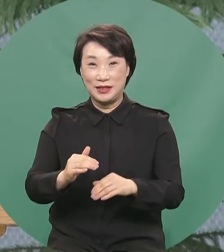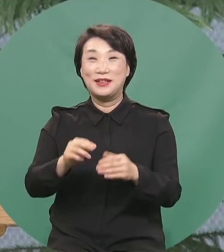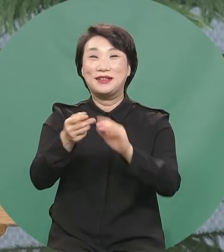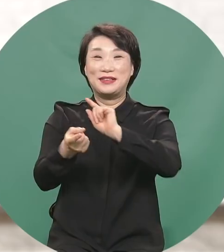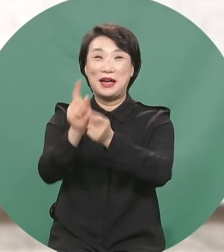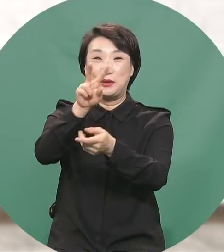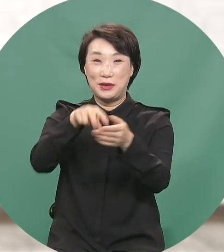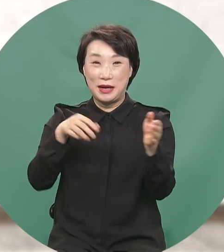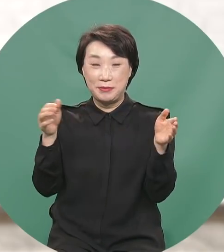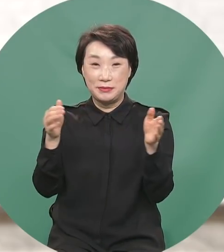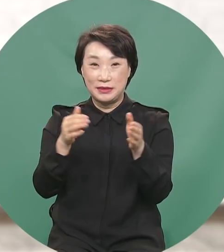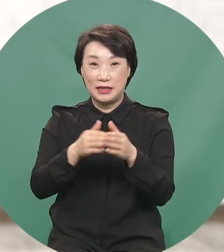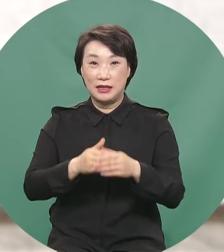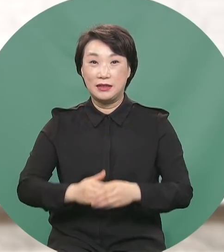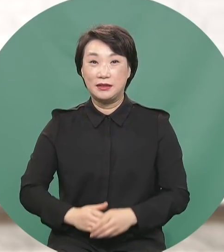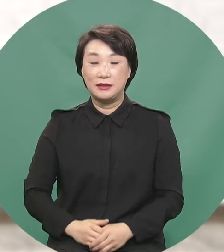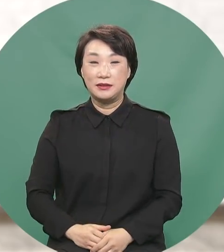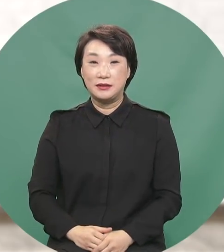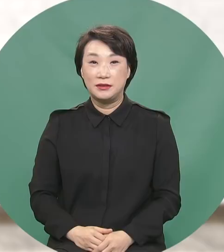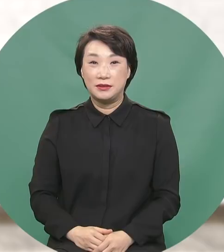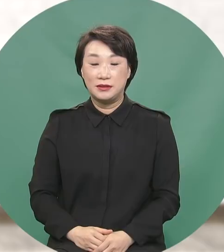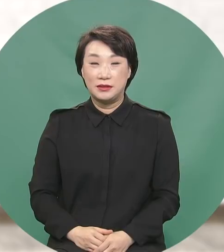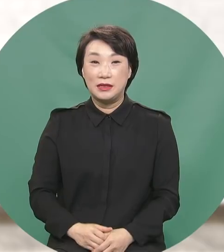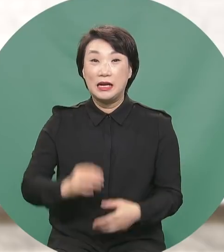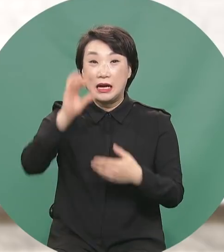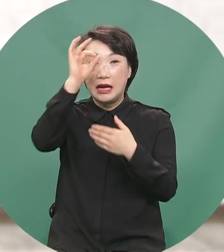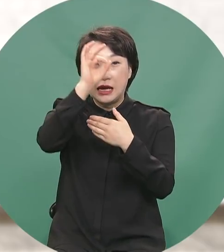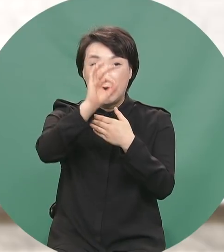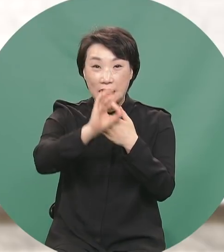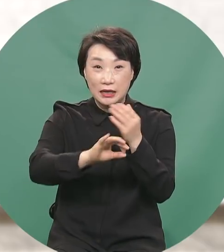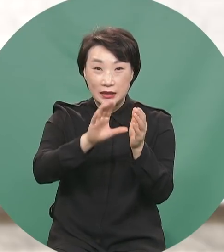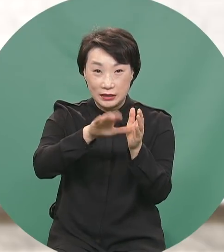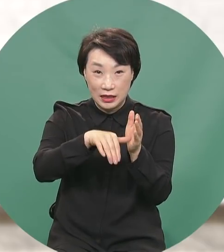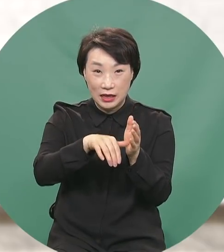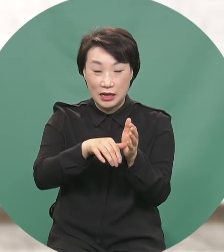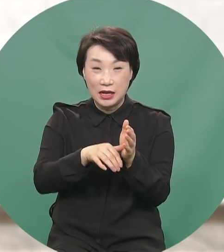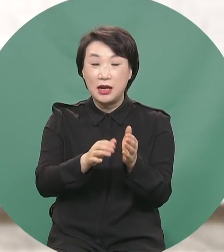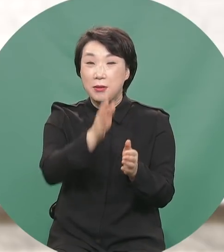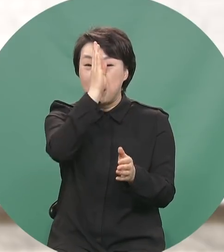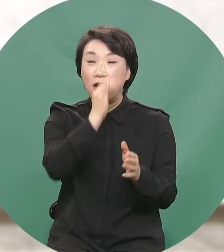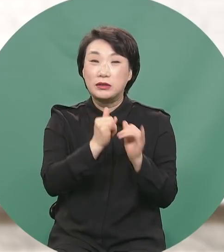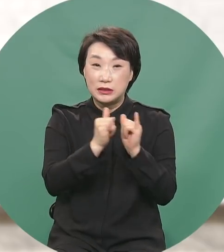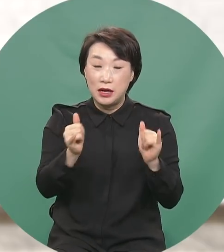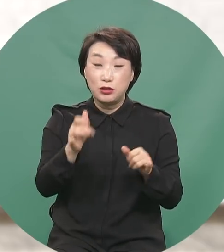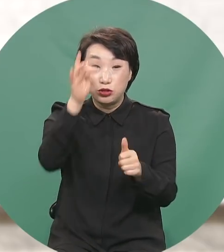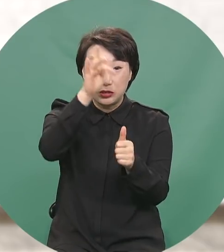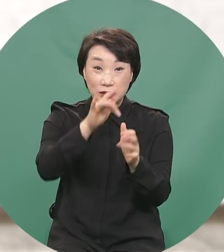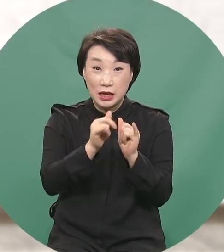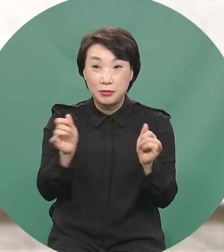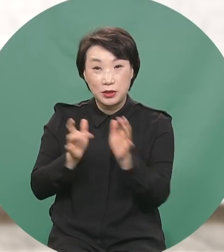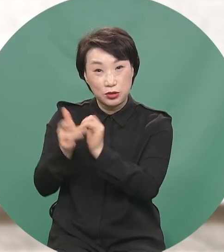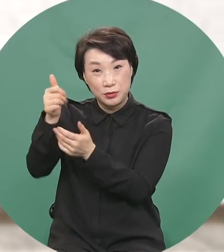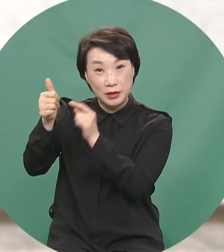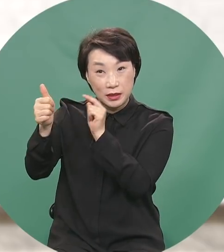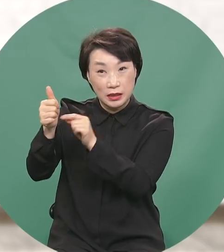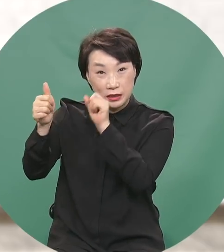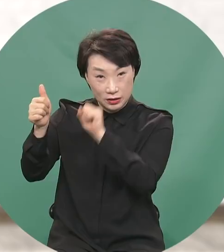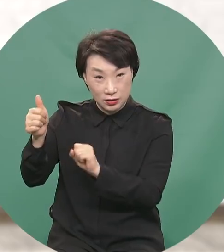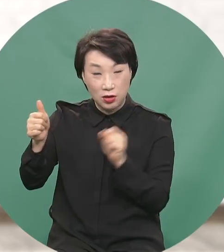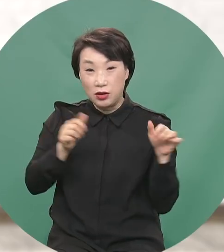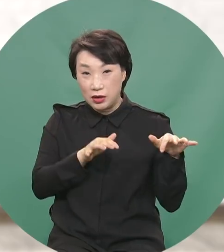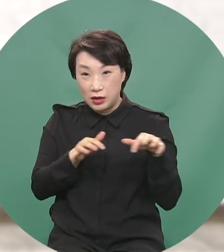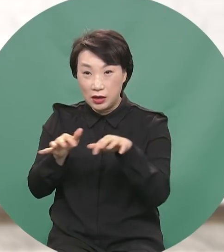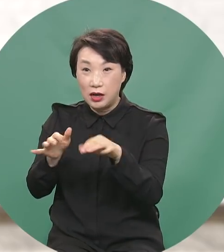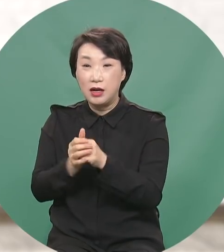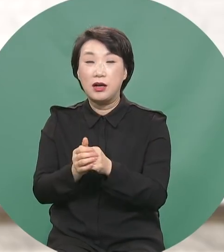39절까지를 대독합니다. 저물어 해질 때에 모든 병자와 귀신 들린 자를 예수께 데려오니